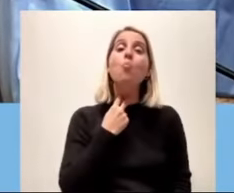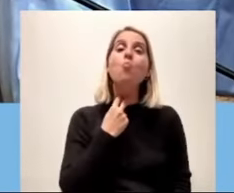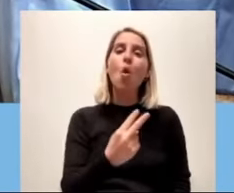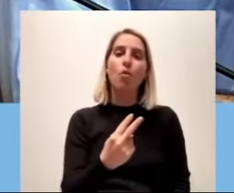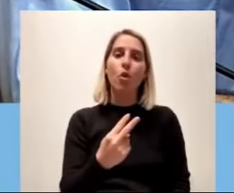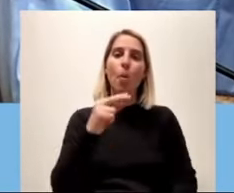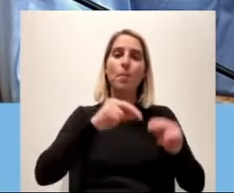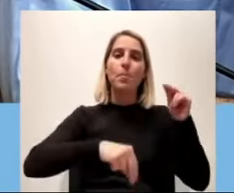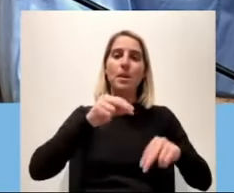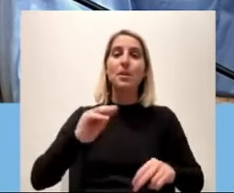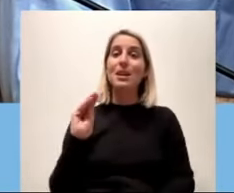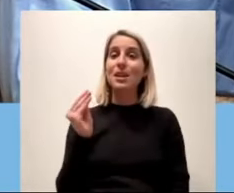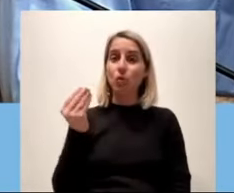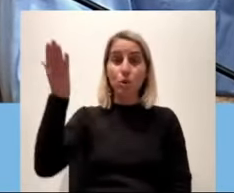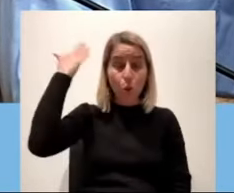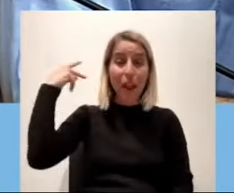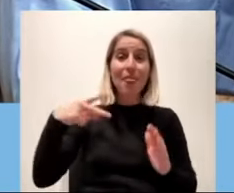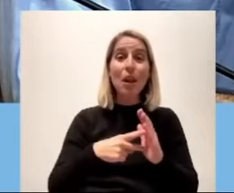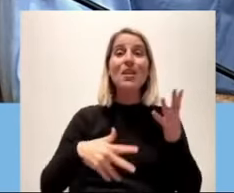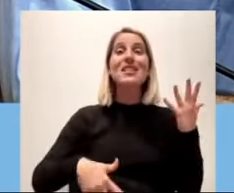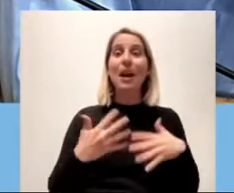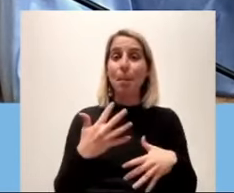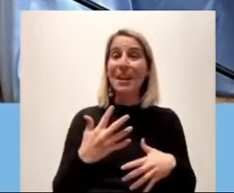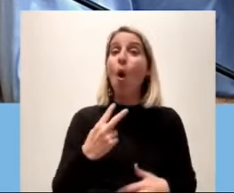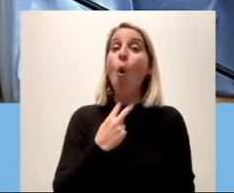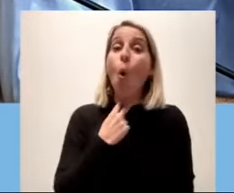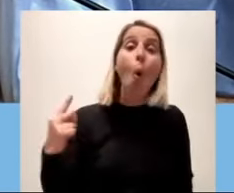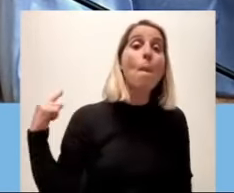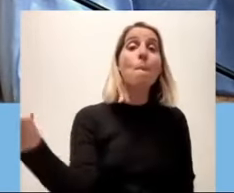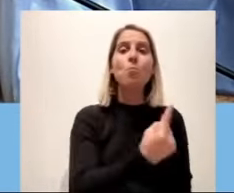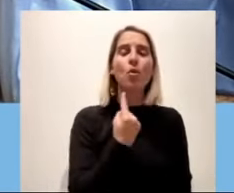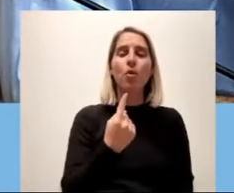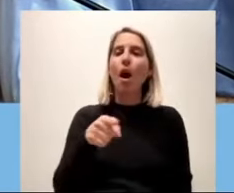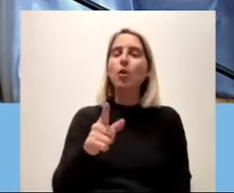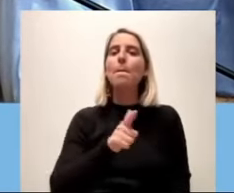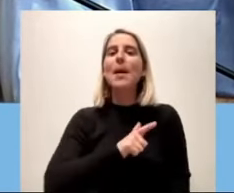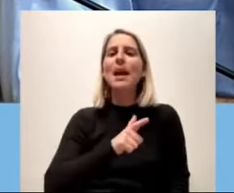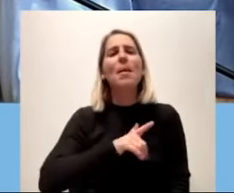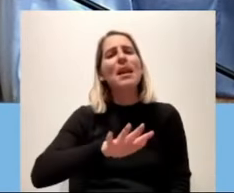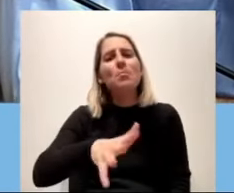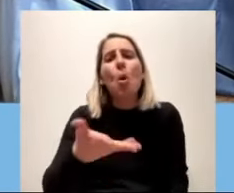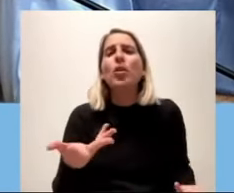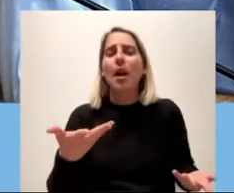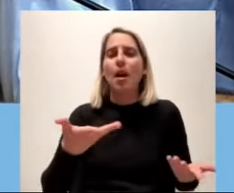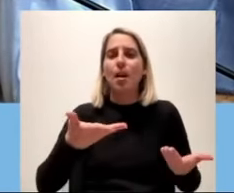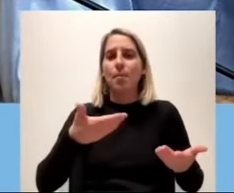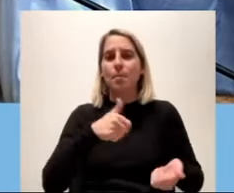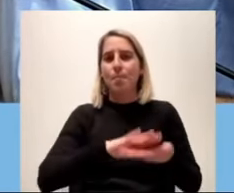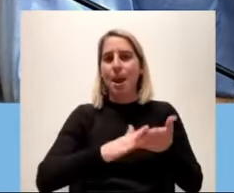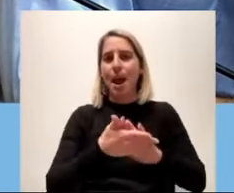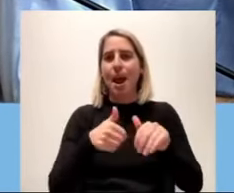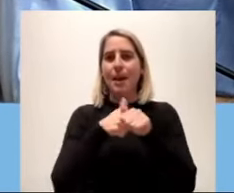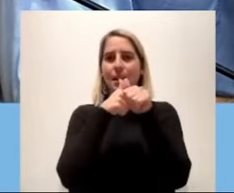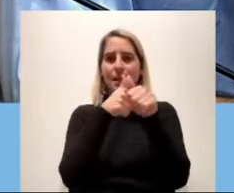Βουλής το 2015 που περιμένει να υλοποιηθεί, αναγνώριση που